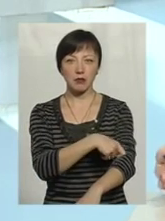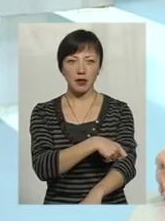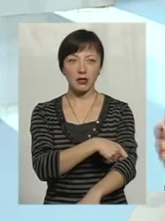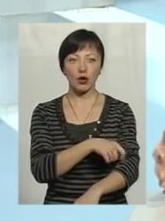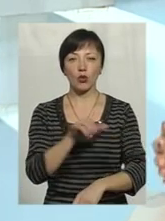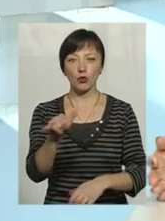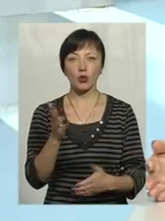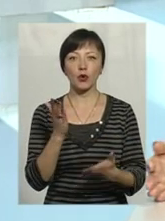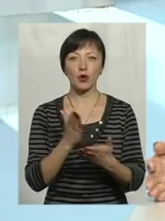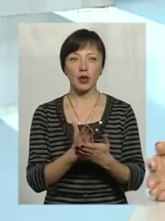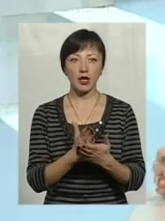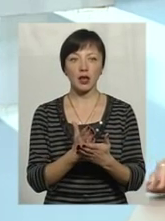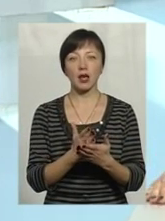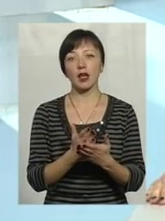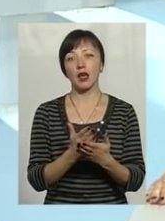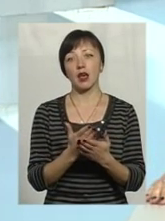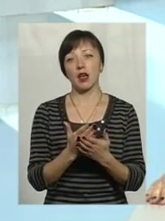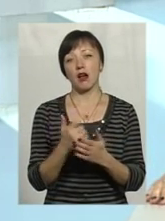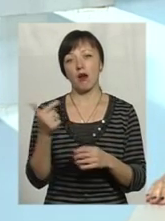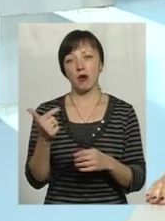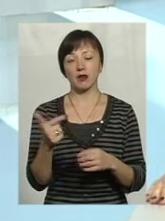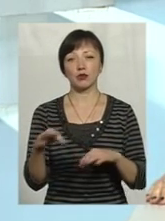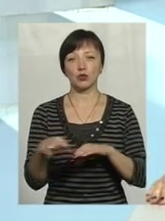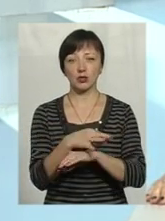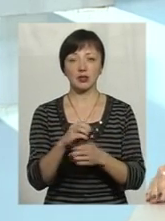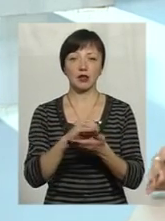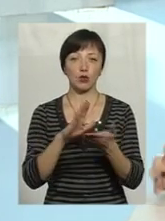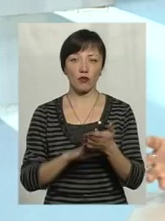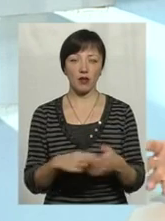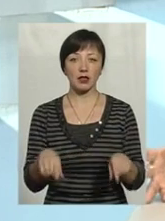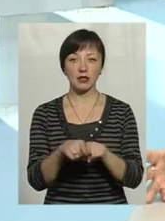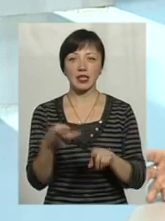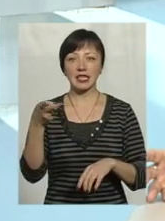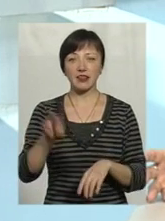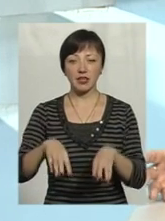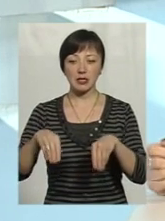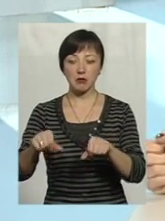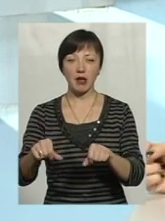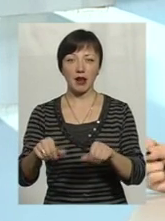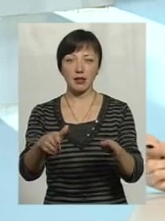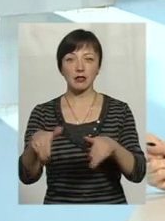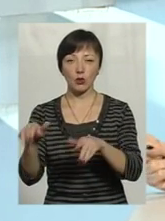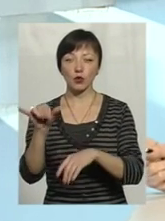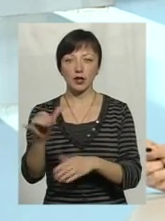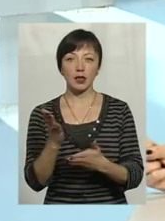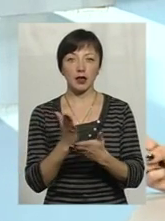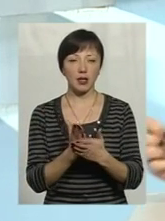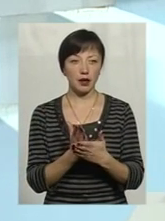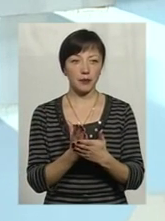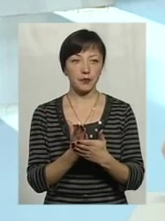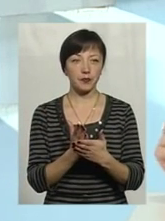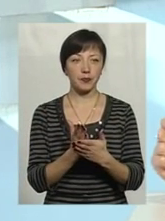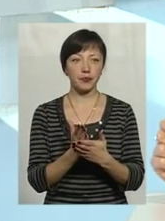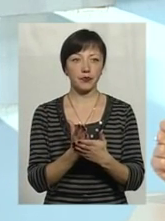1024 тисячі. В нього є цивільна дружина, в принципі, яка задекларувала так само дві земельні ділянки, і зараз в них є,